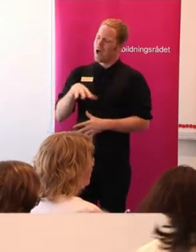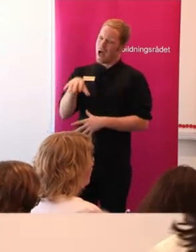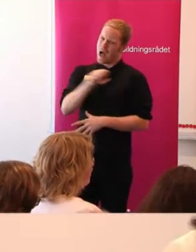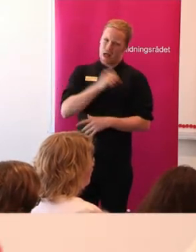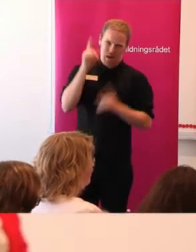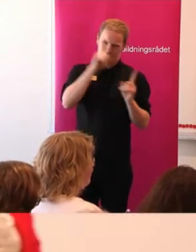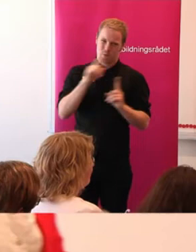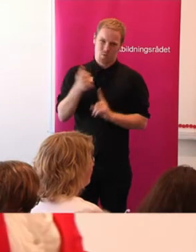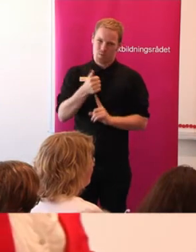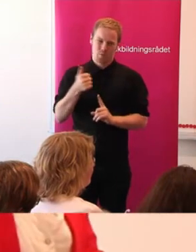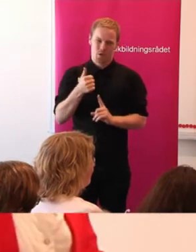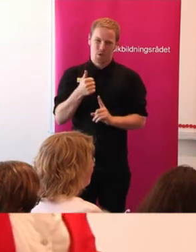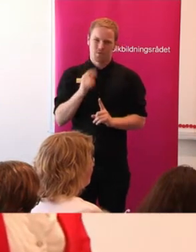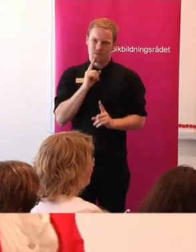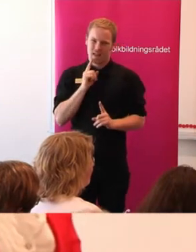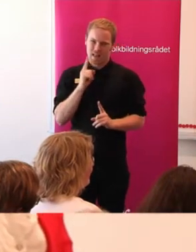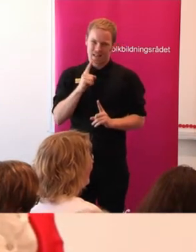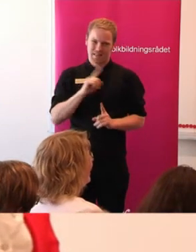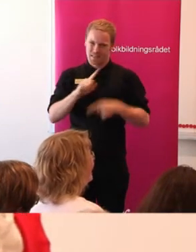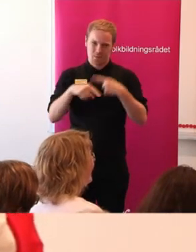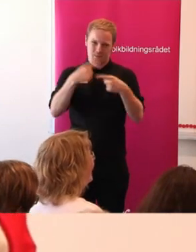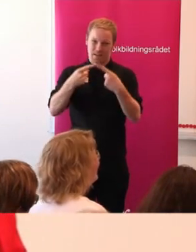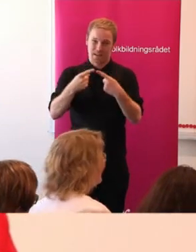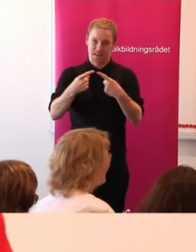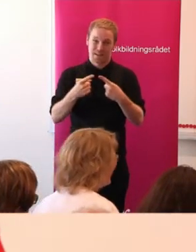annat. Den var väl gullig.